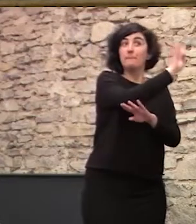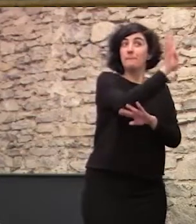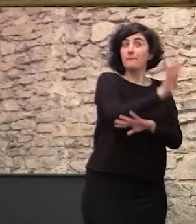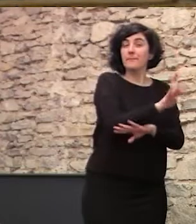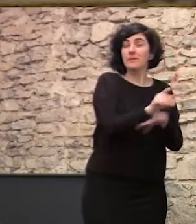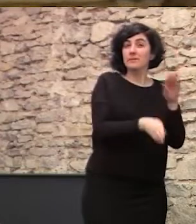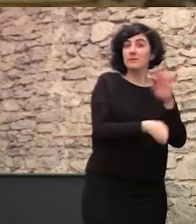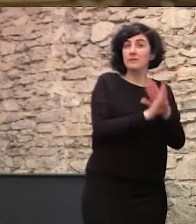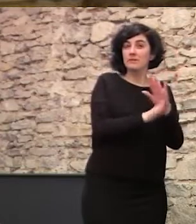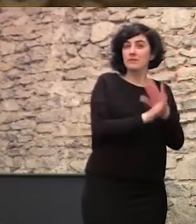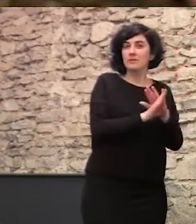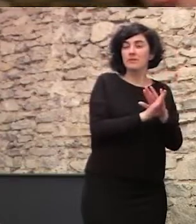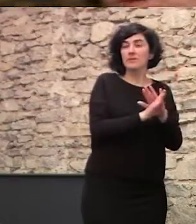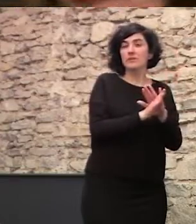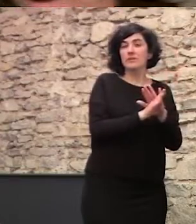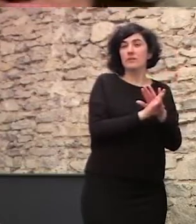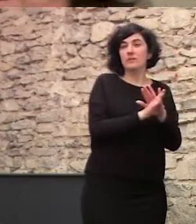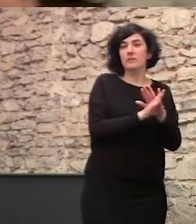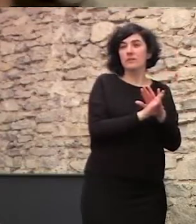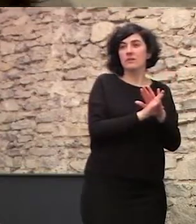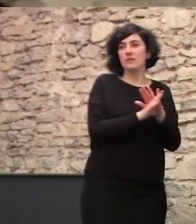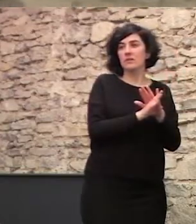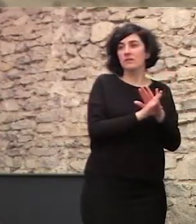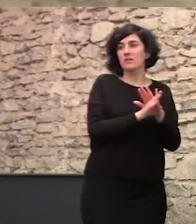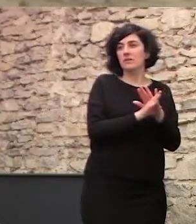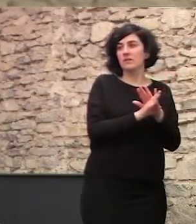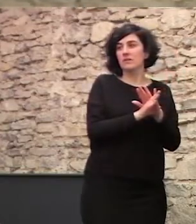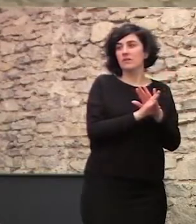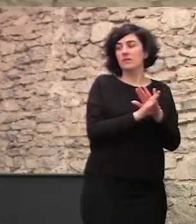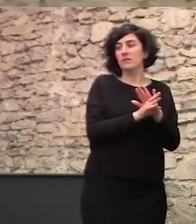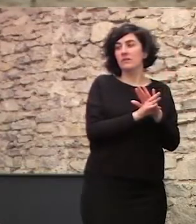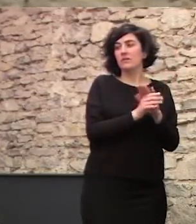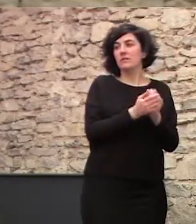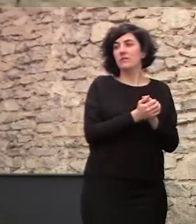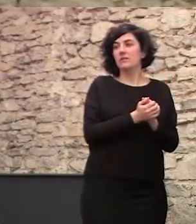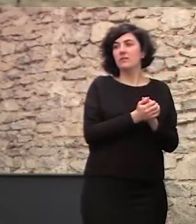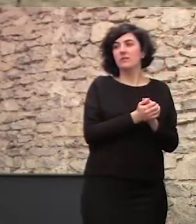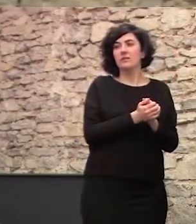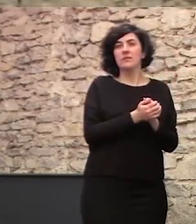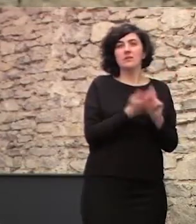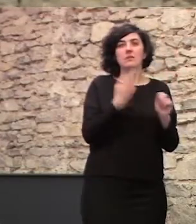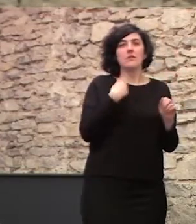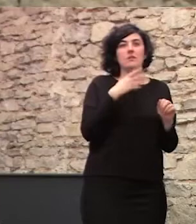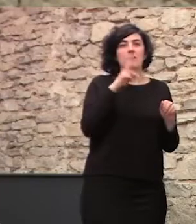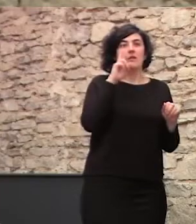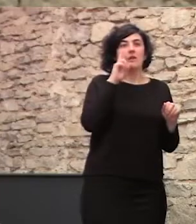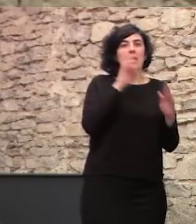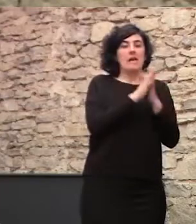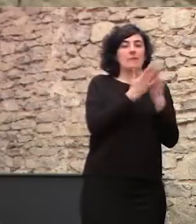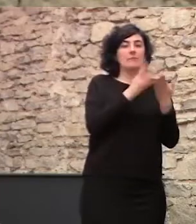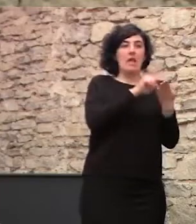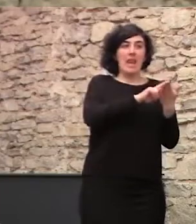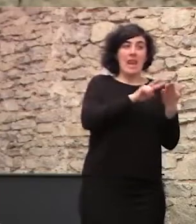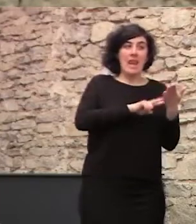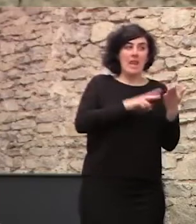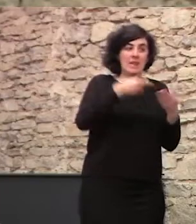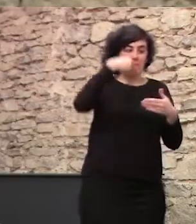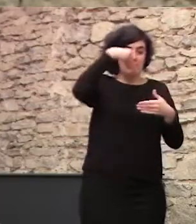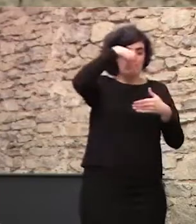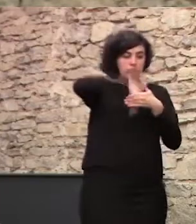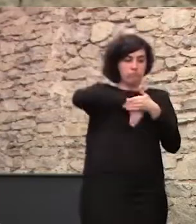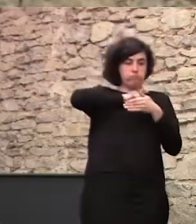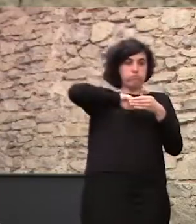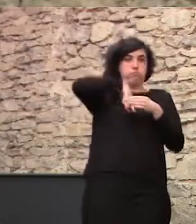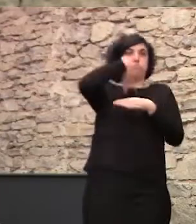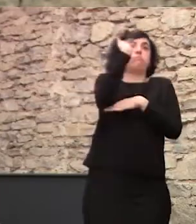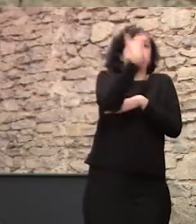Bai. Ikusiko dugu laburtetan, tripetatik, azalera pasatu bai. Dela. Eta ez da hitik uste